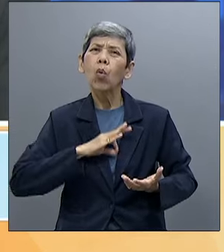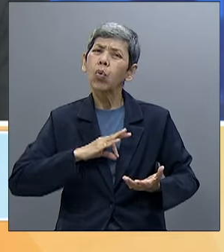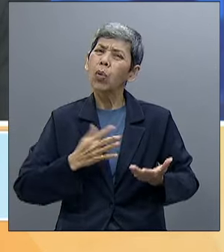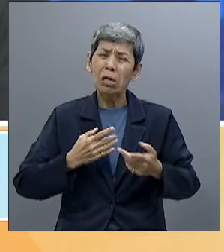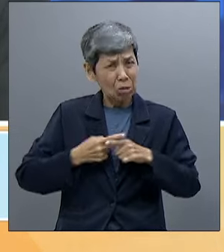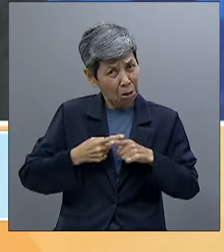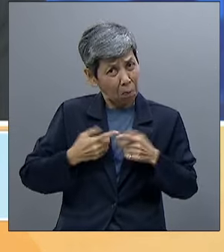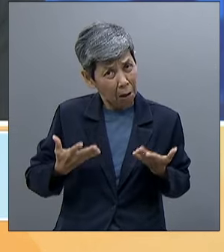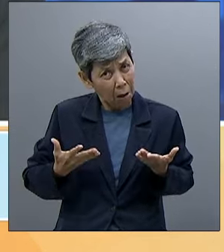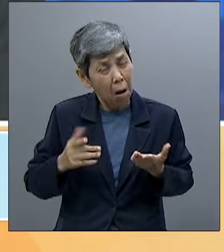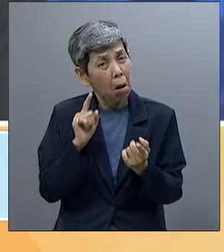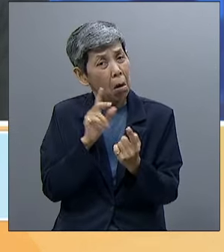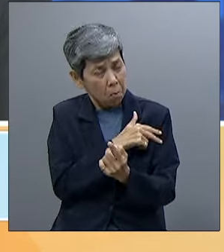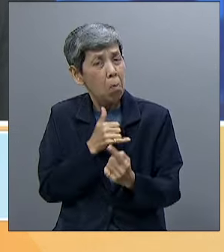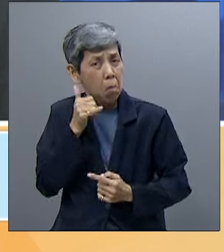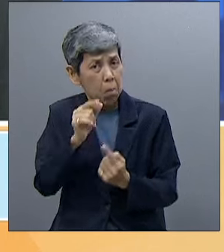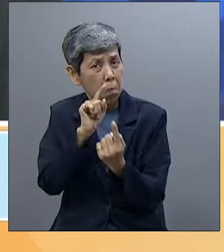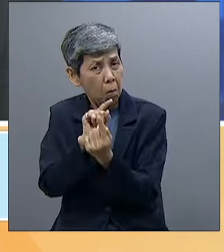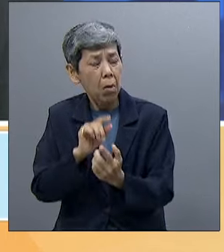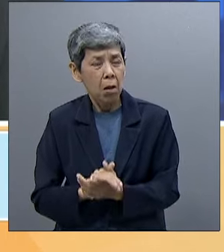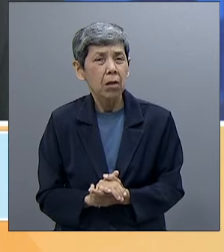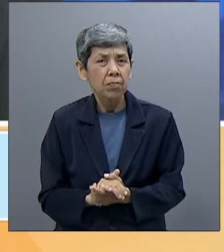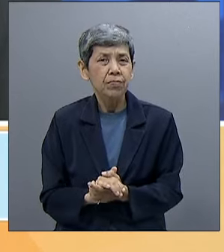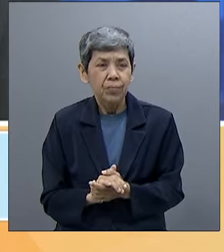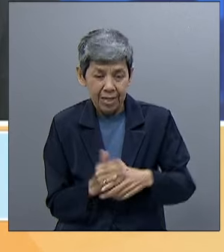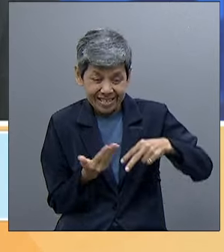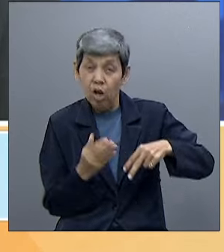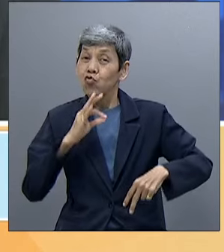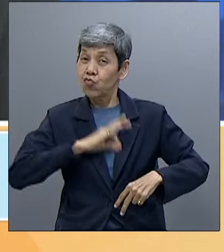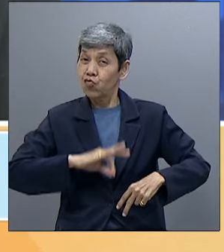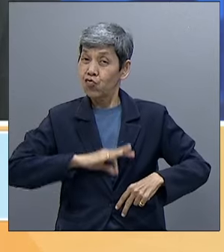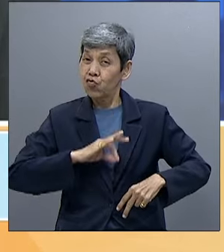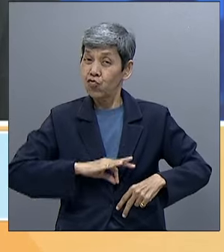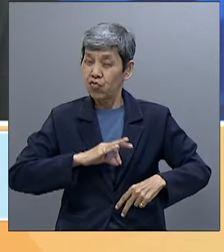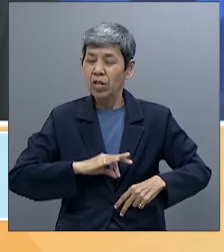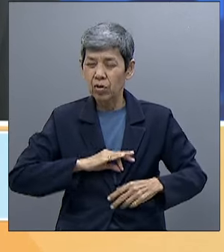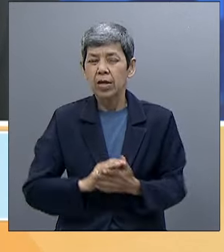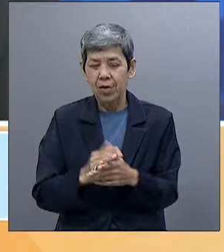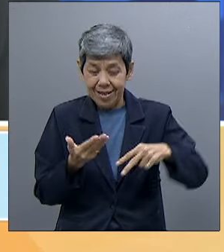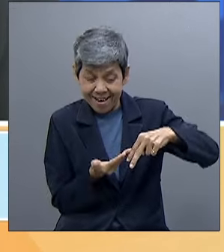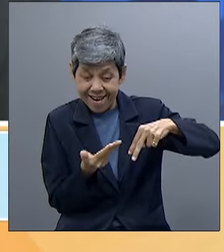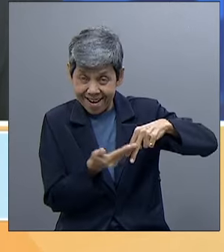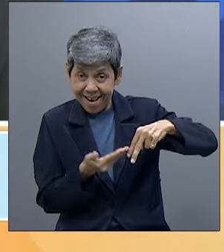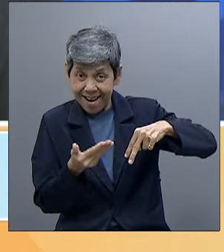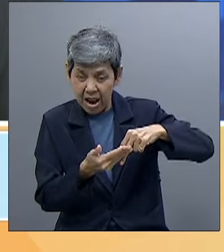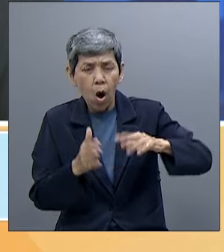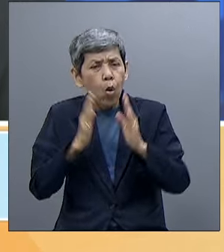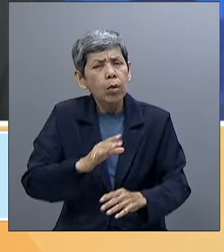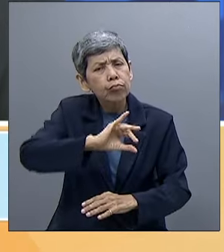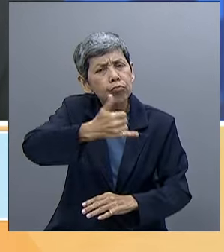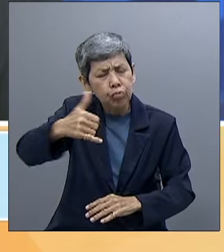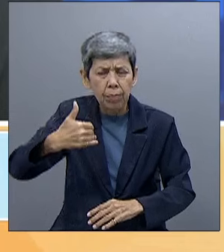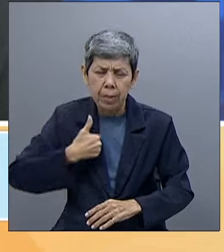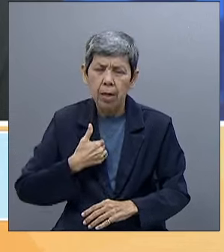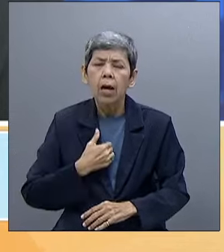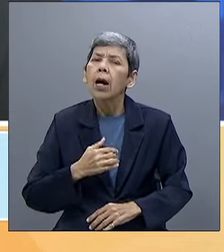มั้ยถึงจะต้องไปพบแพทย์ครับจริงๆความรู้สึกที่รู้สึกไม่สุขสบายในขาเนี่ยค่ะคนไข้หลายๆคนจะอธิบาย